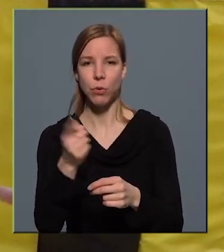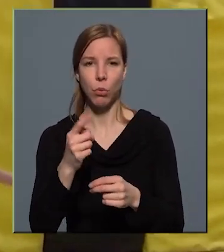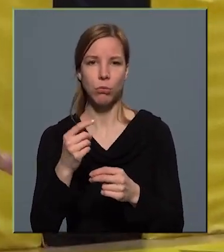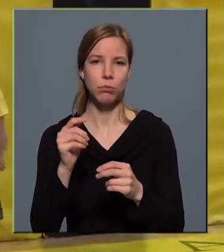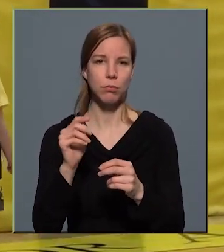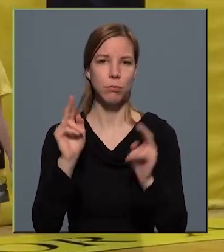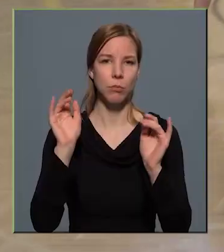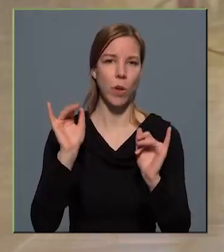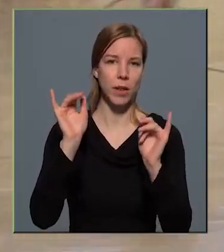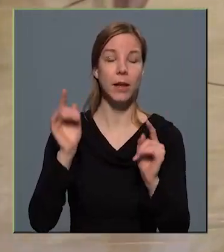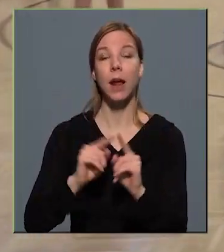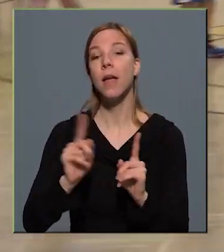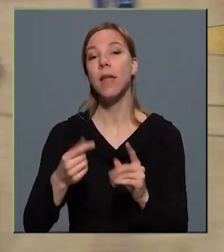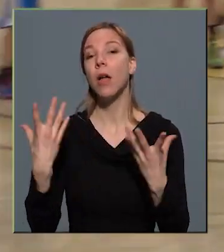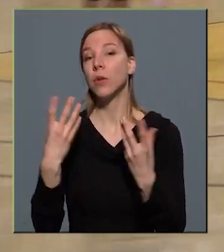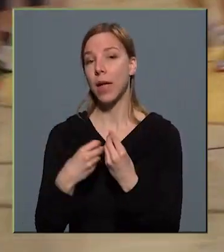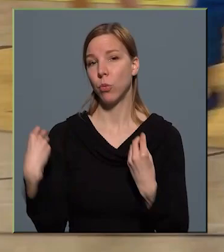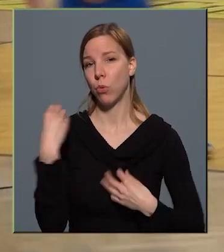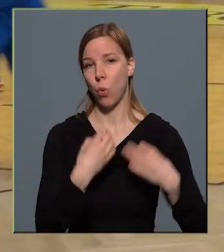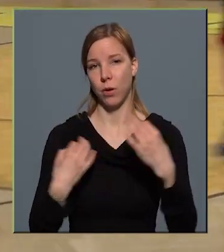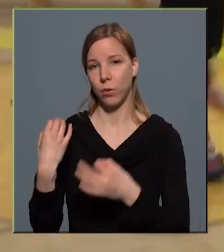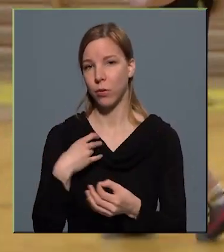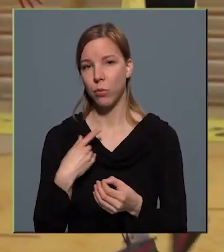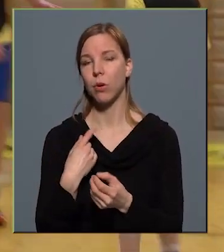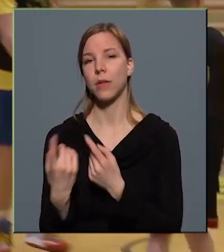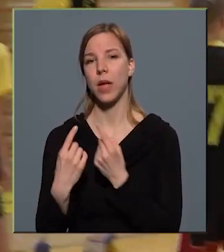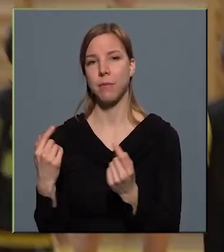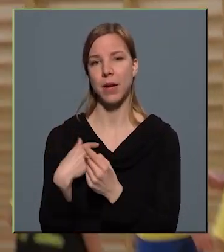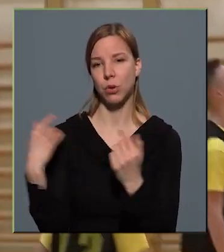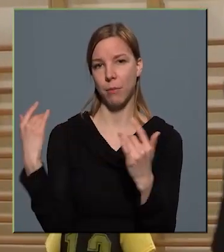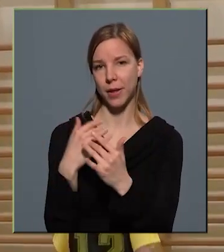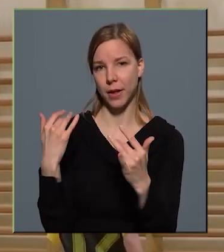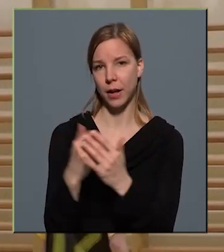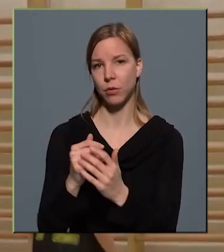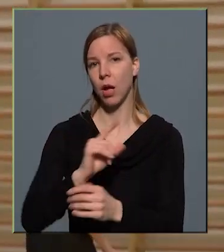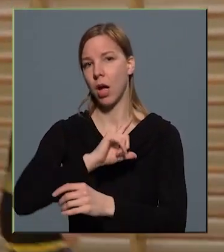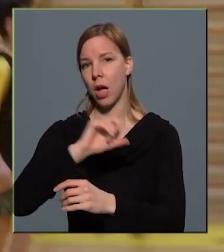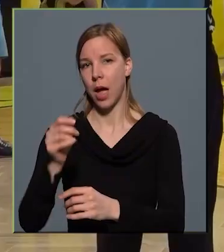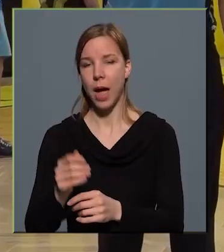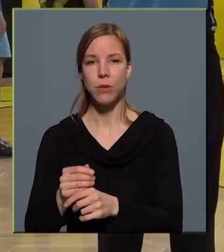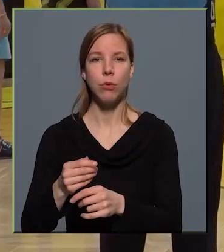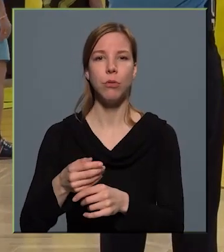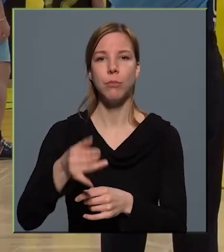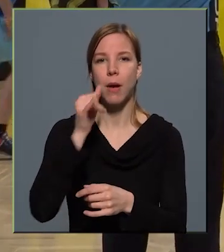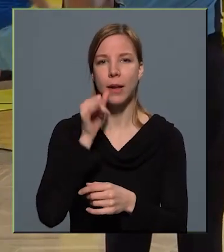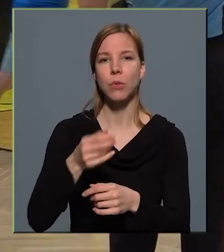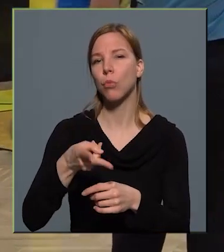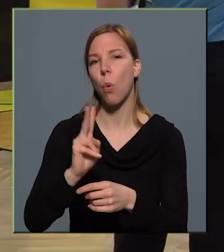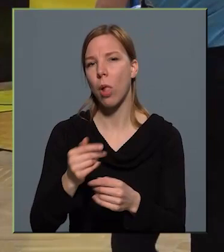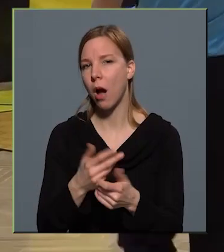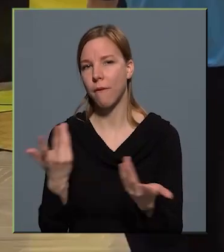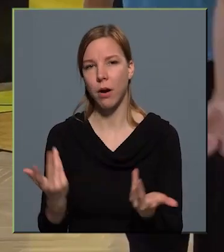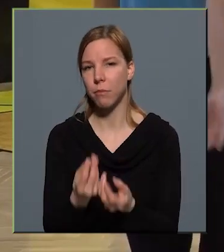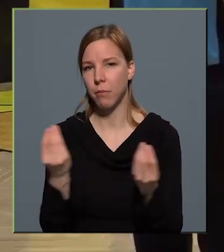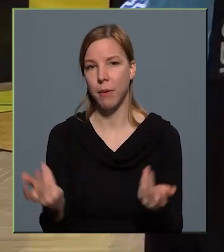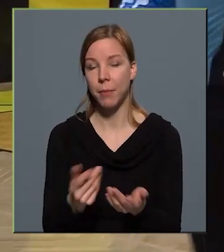öltözőben, hogy egymással beszélgetünk, a vége a meccsnek, vagy az edzésnek, akkor együtt elmegyünk meginni egy kólát, vagy egy vizet, vagy bármit, ez az